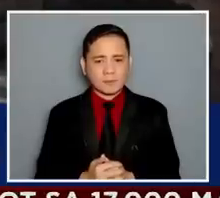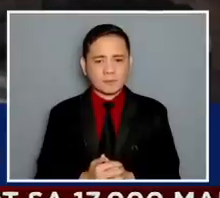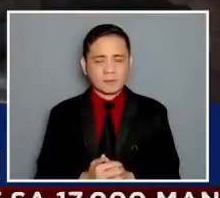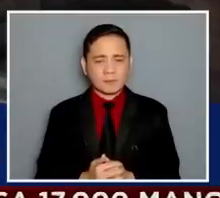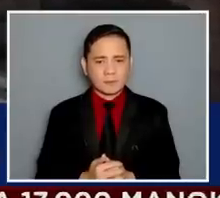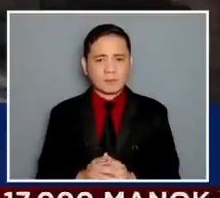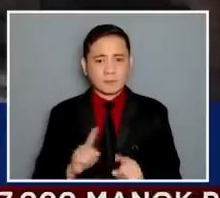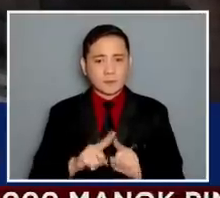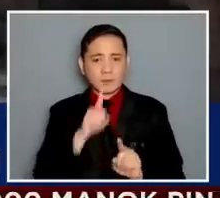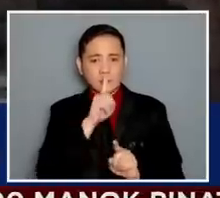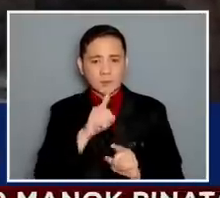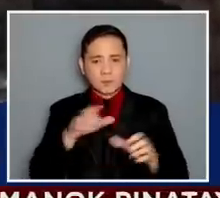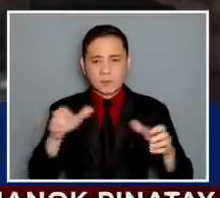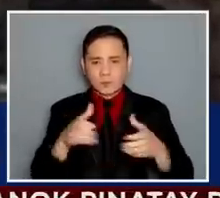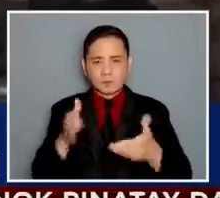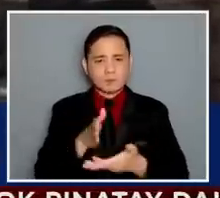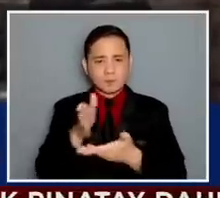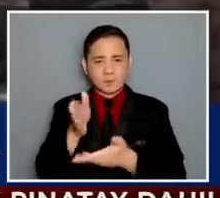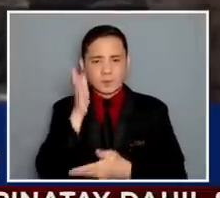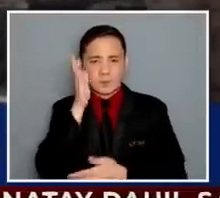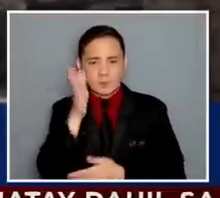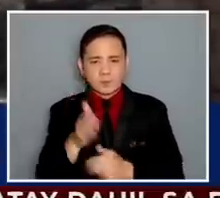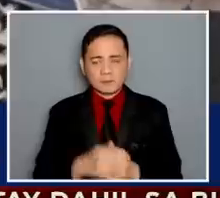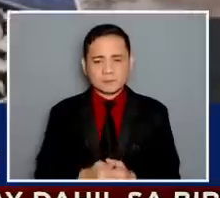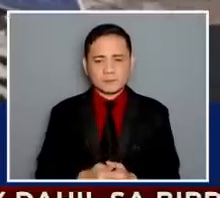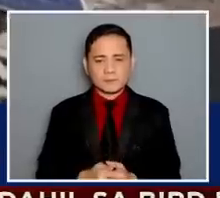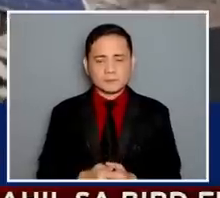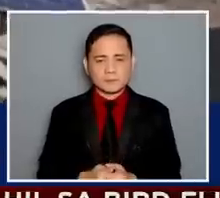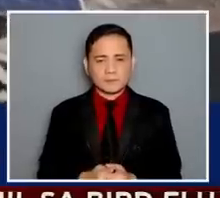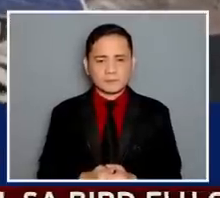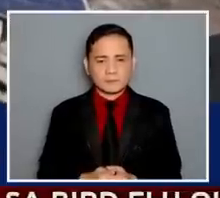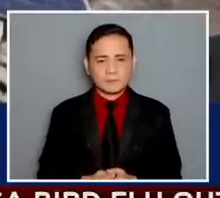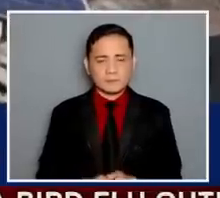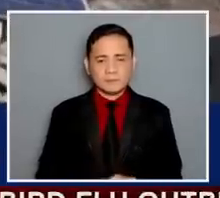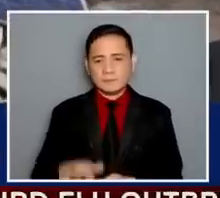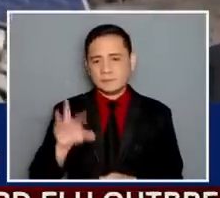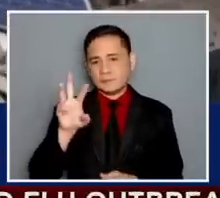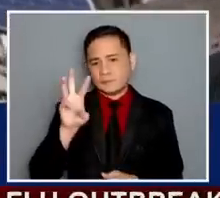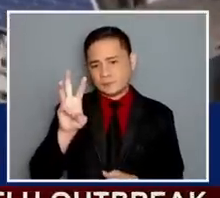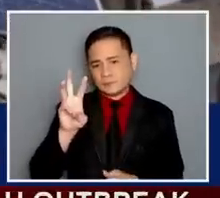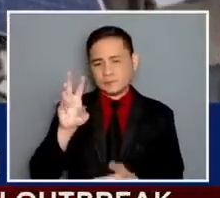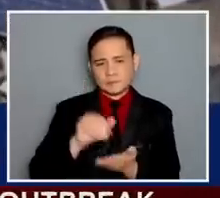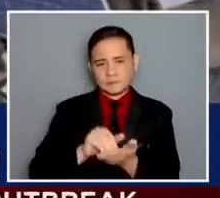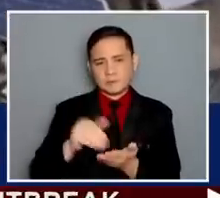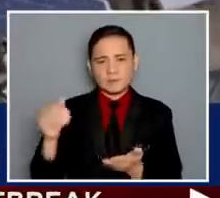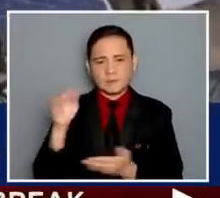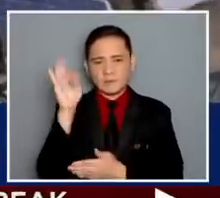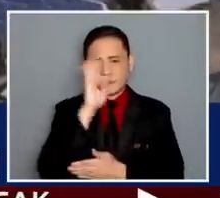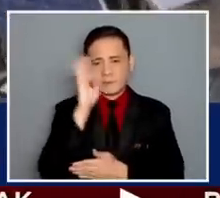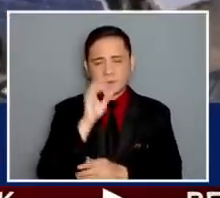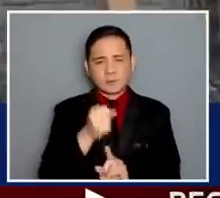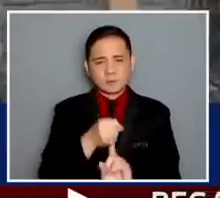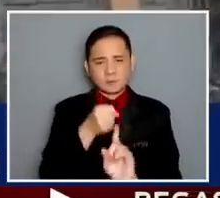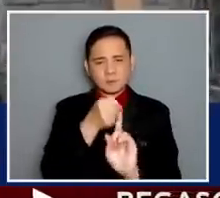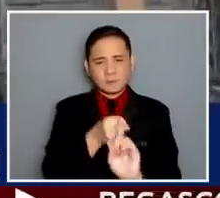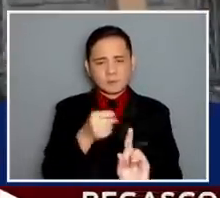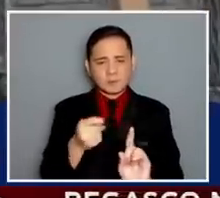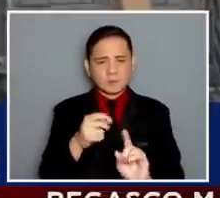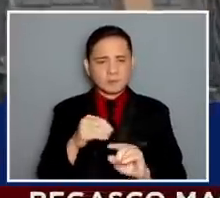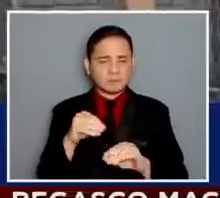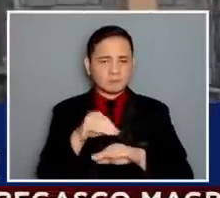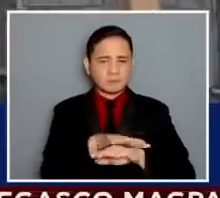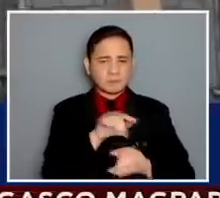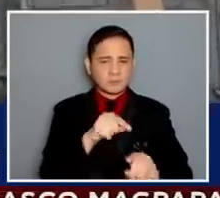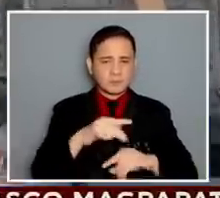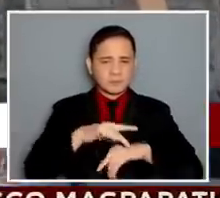Pupunta nga sila. Nasa 60 Pilipino ang naapektuhan ng lindol sa Syria. Wala namang naitalang nasugatan o nasawi.